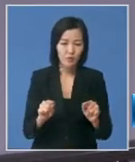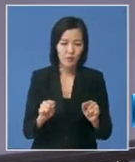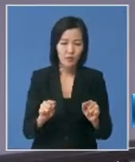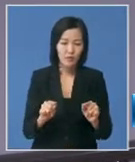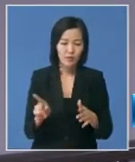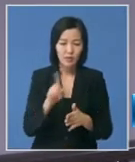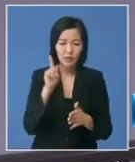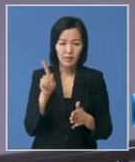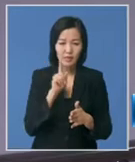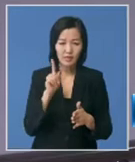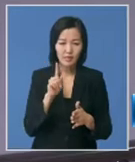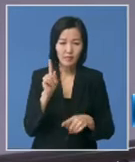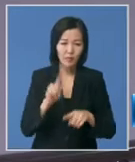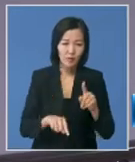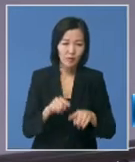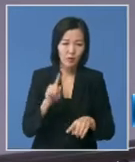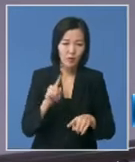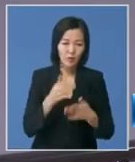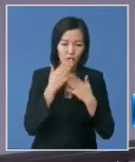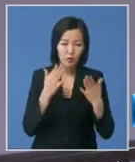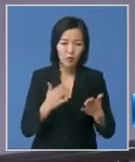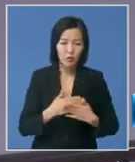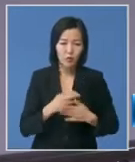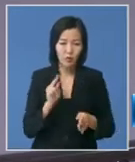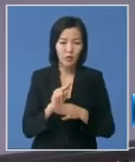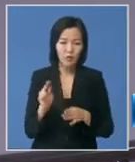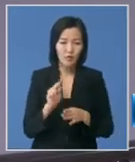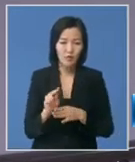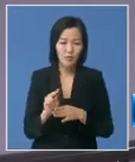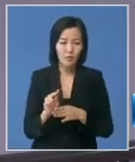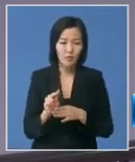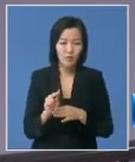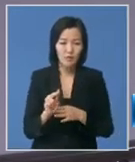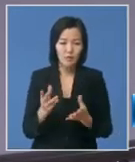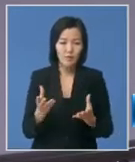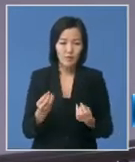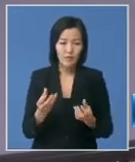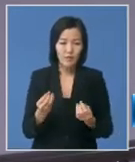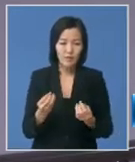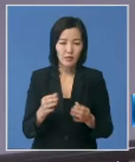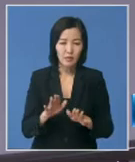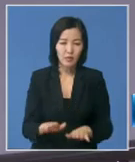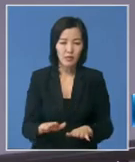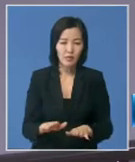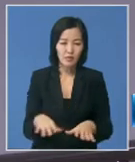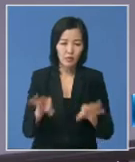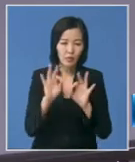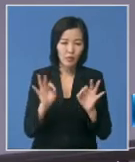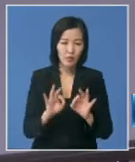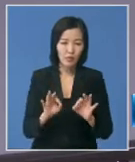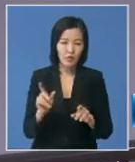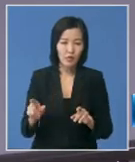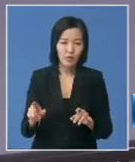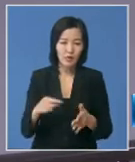сондай-ақ жастарды елжандылыққа, отансүйгіштікке тәрбиелеу. Сонымен бірге жергілікті өнер қайраткерлерімен,